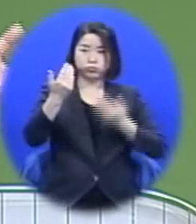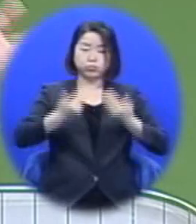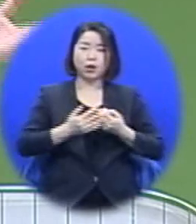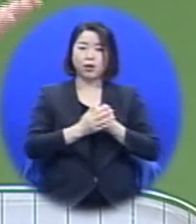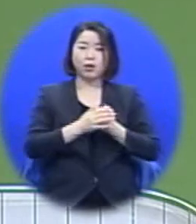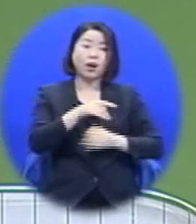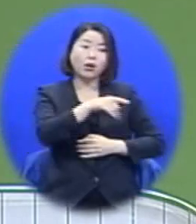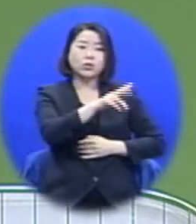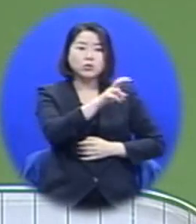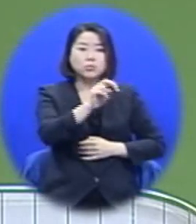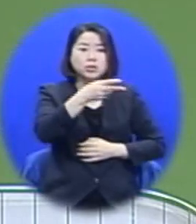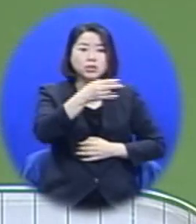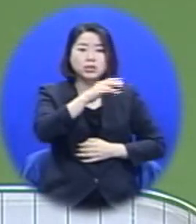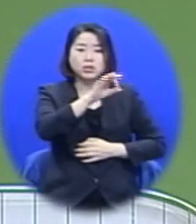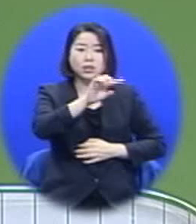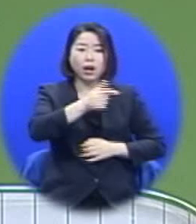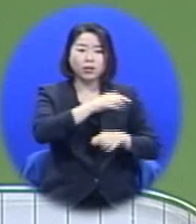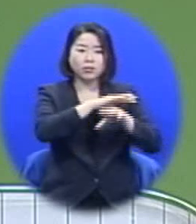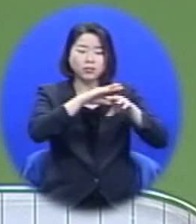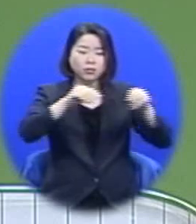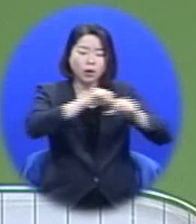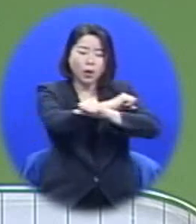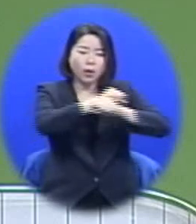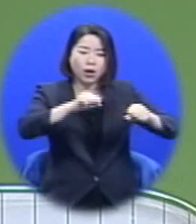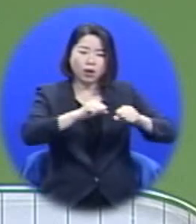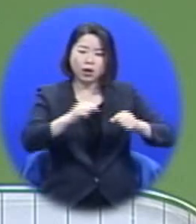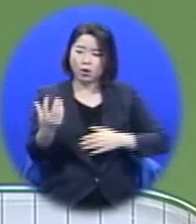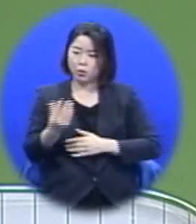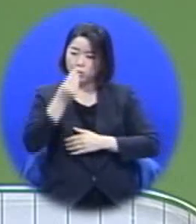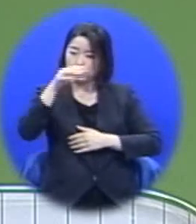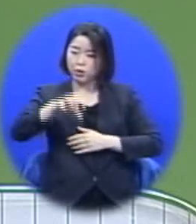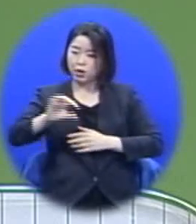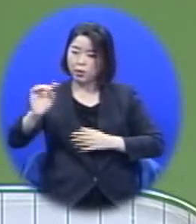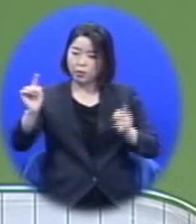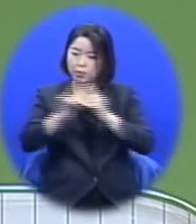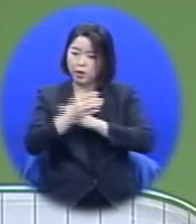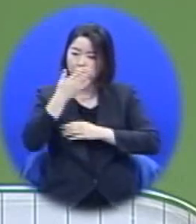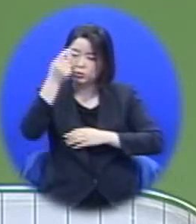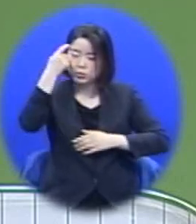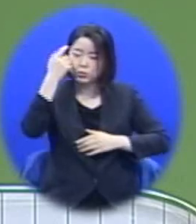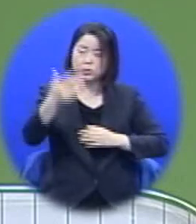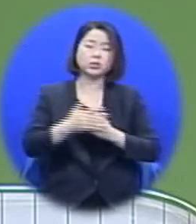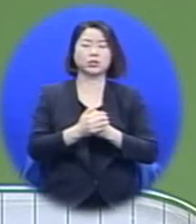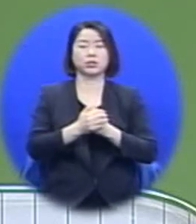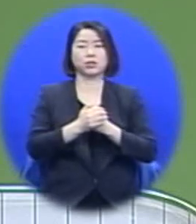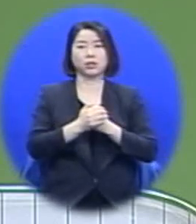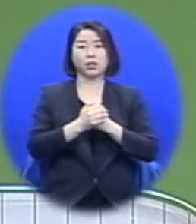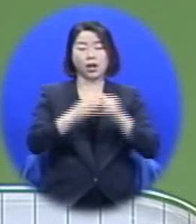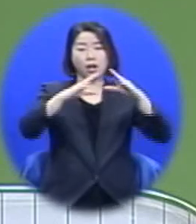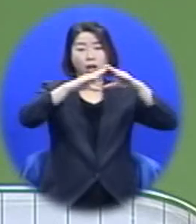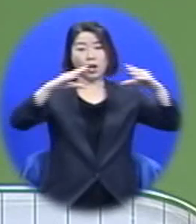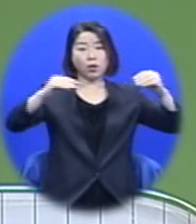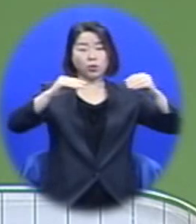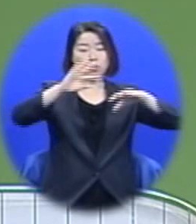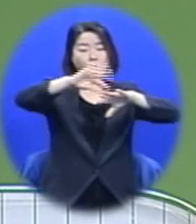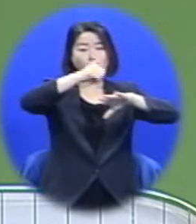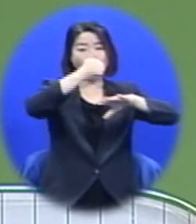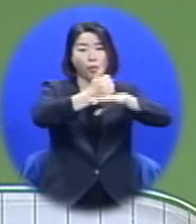들판이 거룩한 도시 될 수 있냐 모세는 40년 동안 애굽에서 왕궁에서 자랐습니다